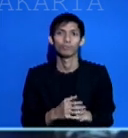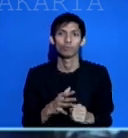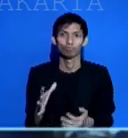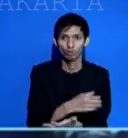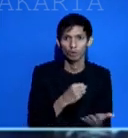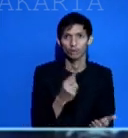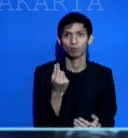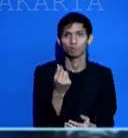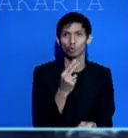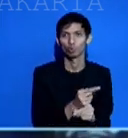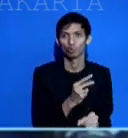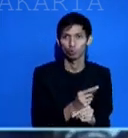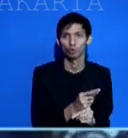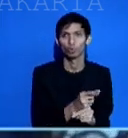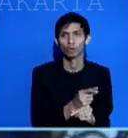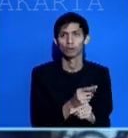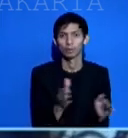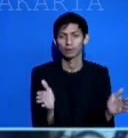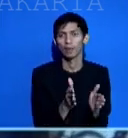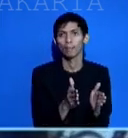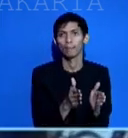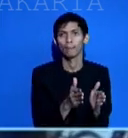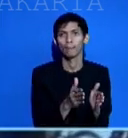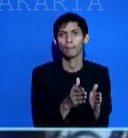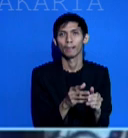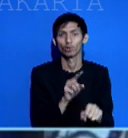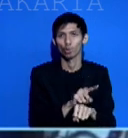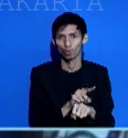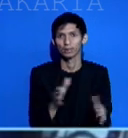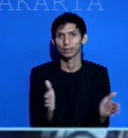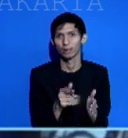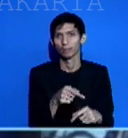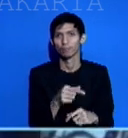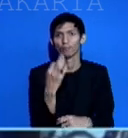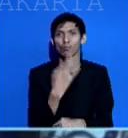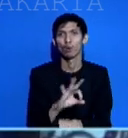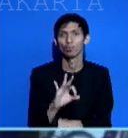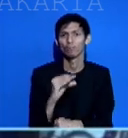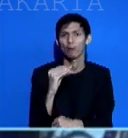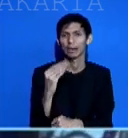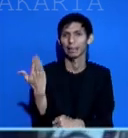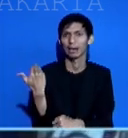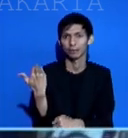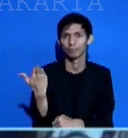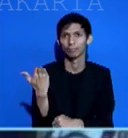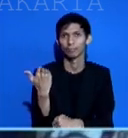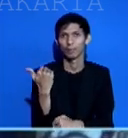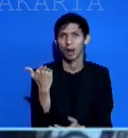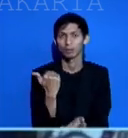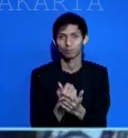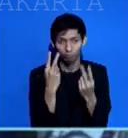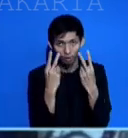minimarket wilayah Kecamatan Tempuran yang terjadi baru diketahui pagi tadi oleh karyawannya ketika mau dibuka.